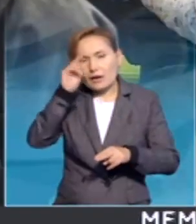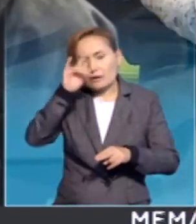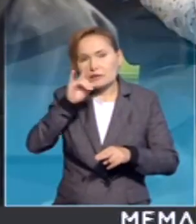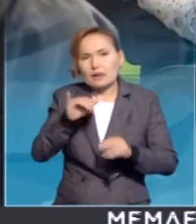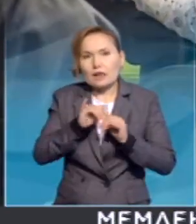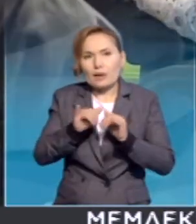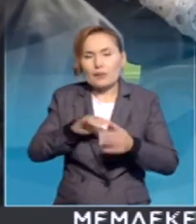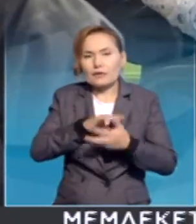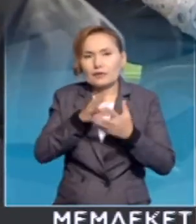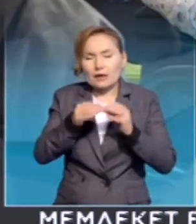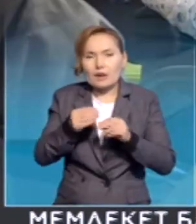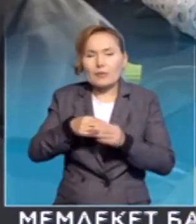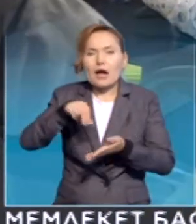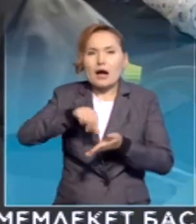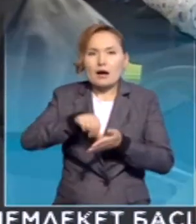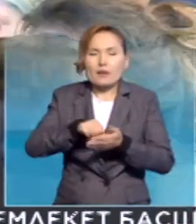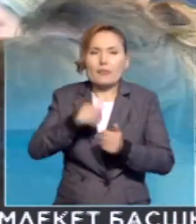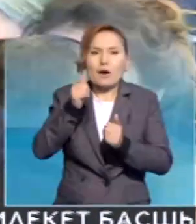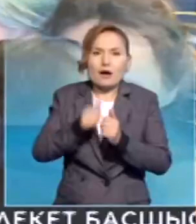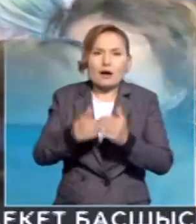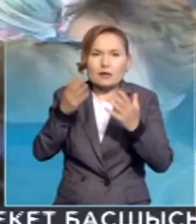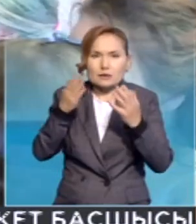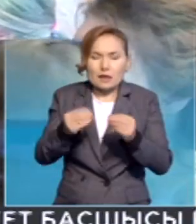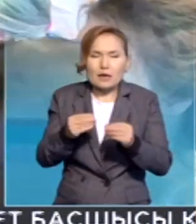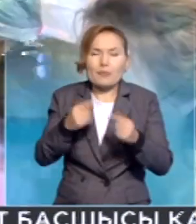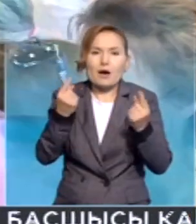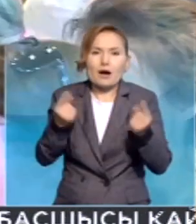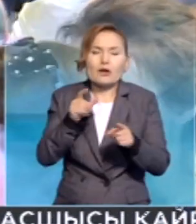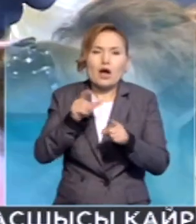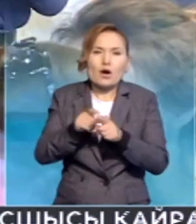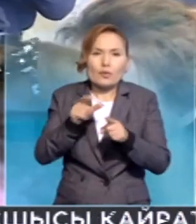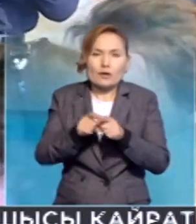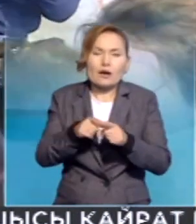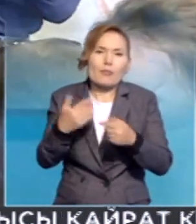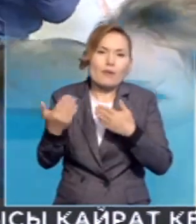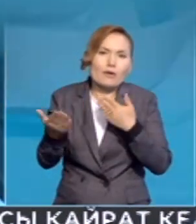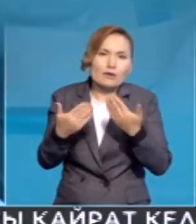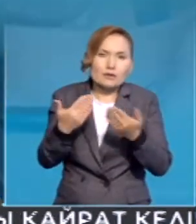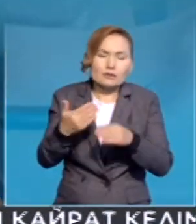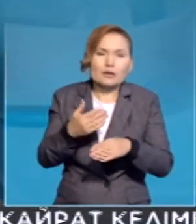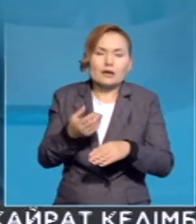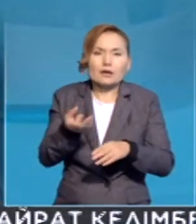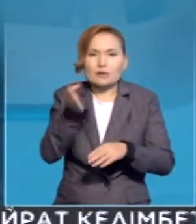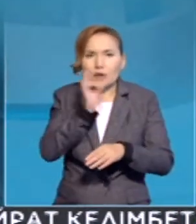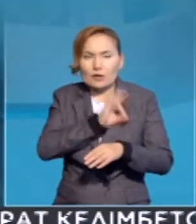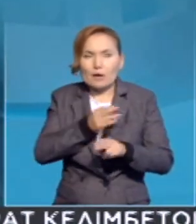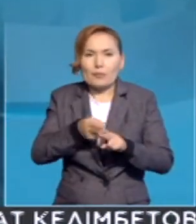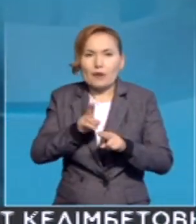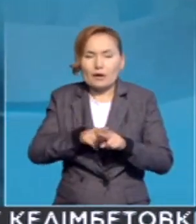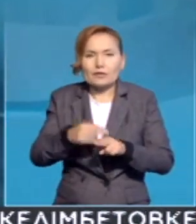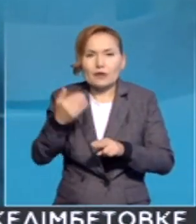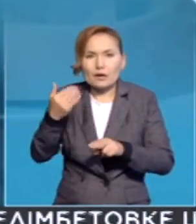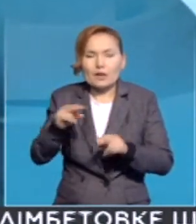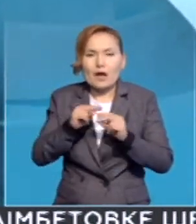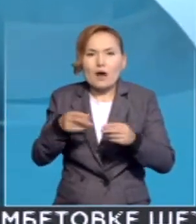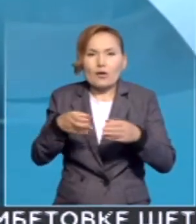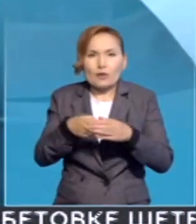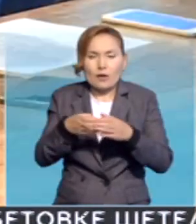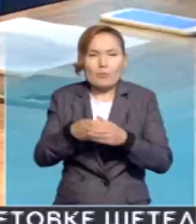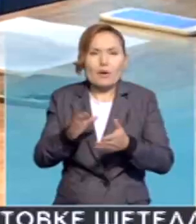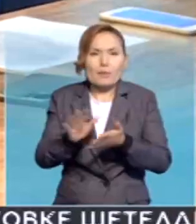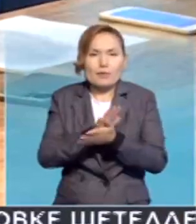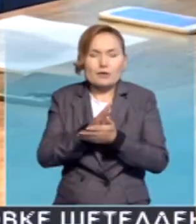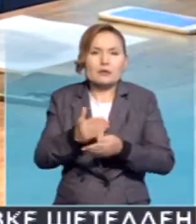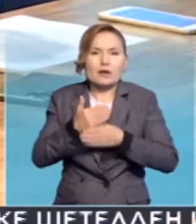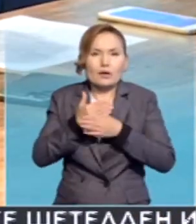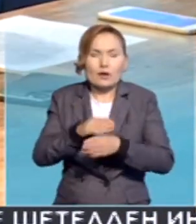Үйірменің бір ерекшелігі қатысушылар күнделікті өмірде қолданылатын қарапайым диалогтармен сөйлеседі. Оларға бұл істе волонтерлер қолғабыс етіп жүр.